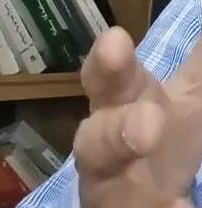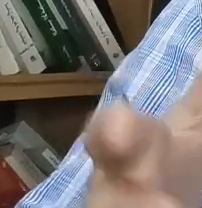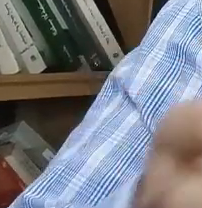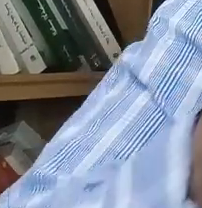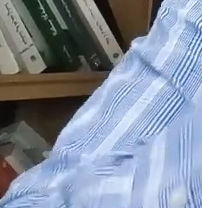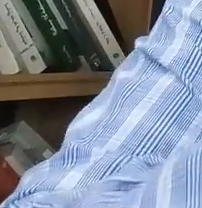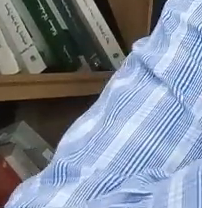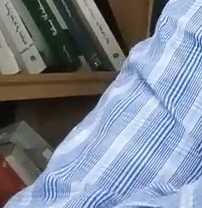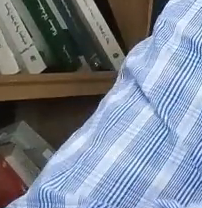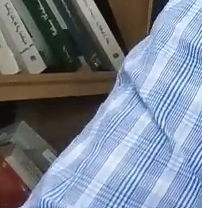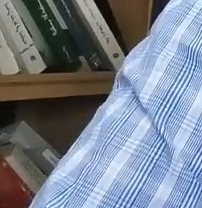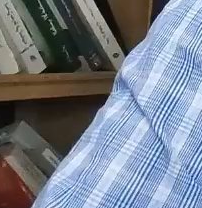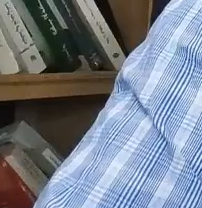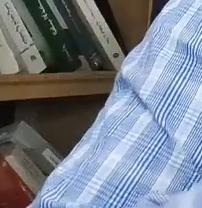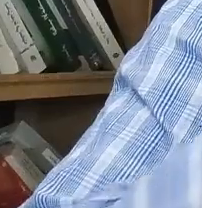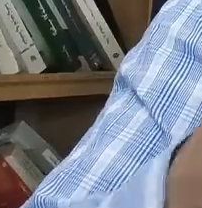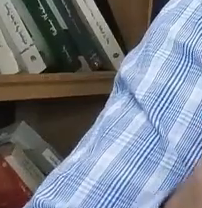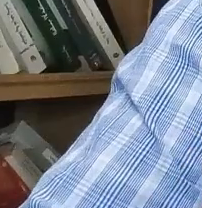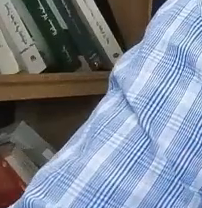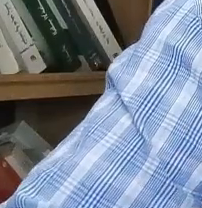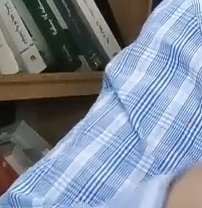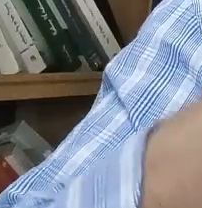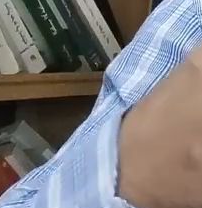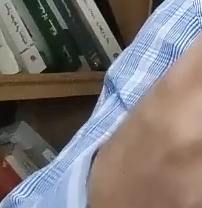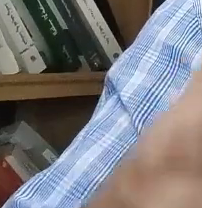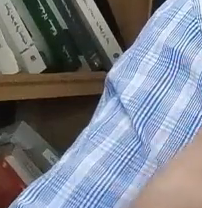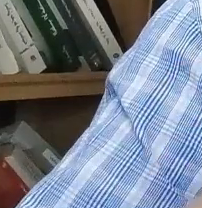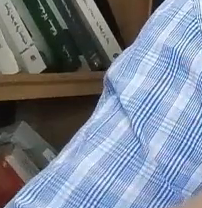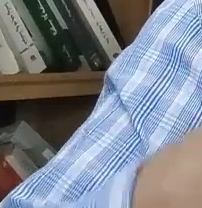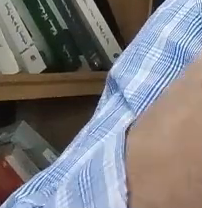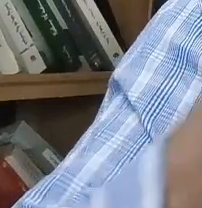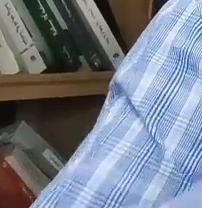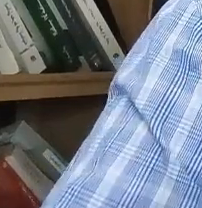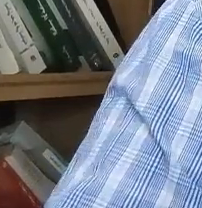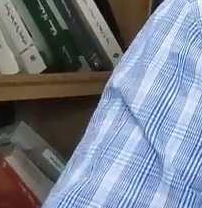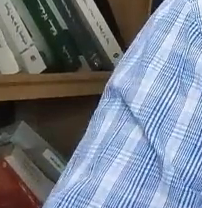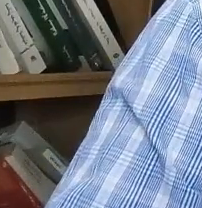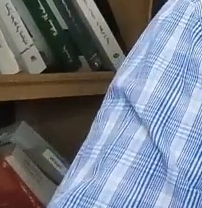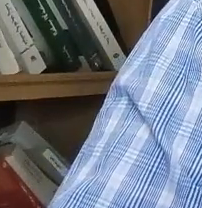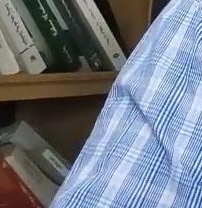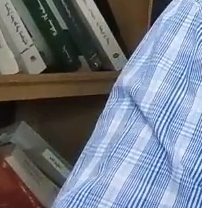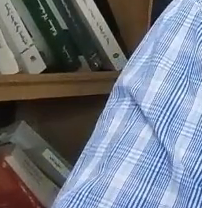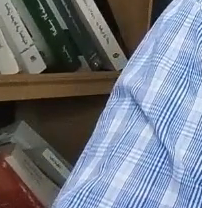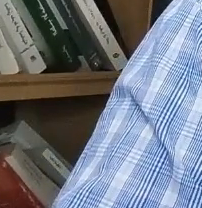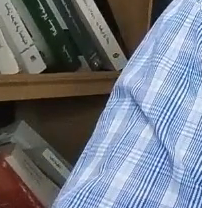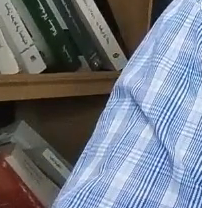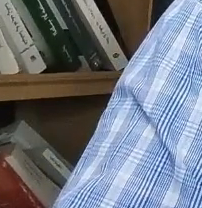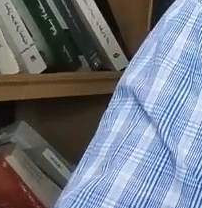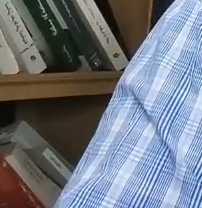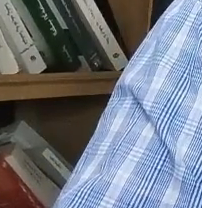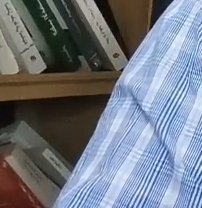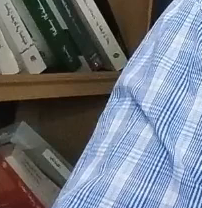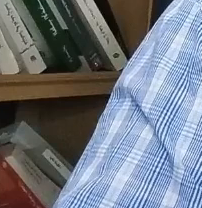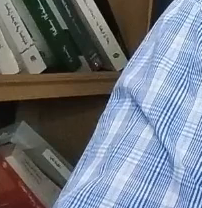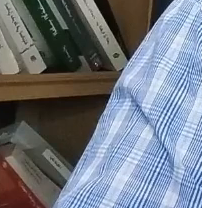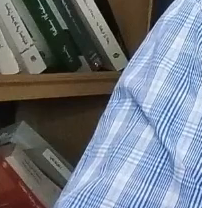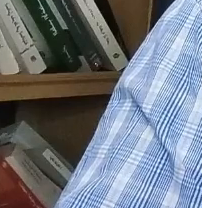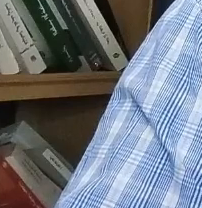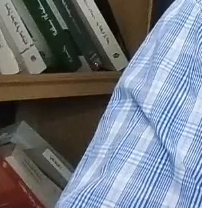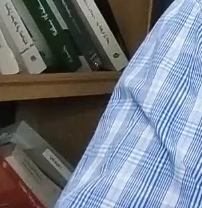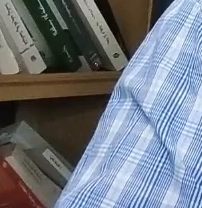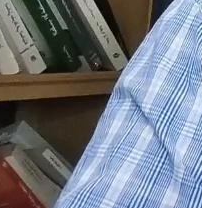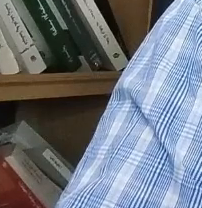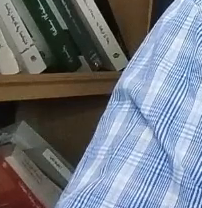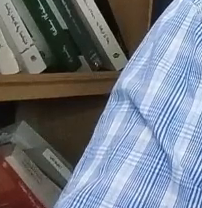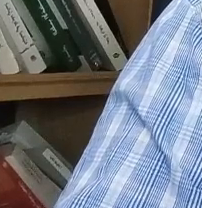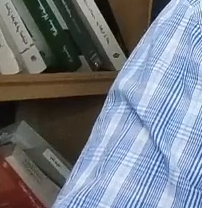فكما تعبر عن قناعاتك السياسية والإيديولوجية والفكرية فليس لك الحق لتحجر على الآخر